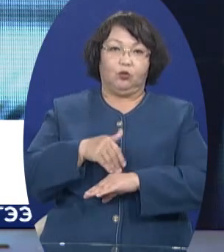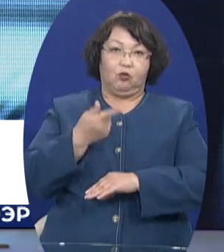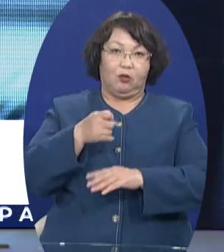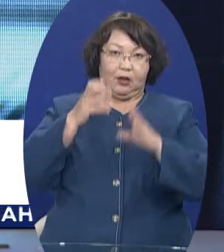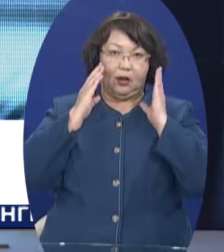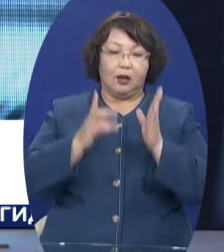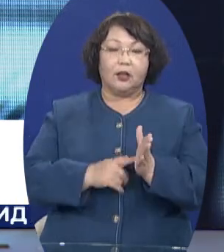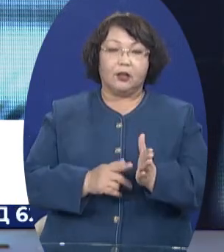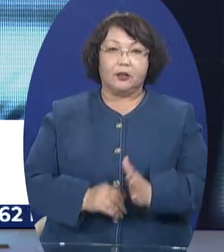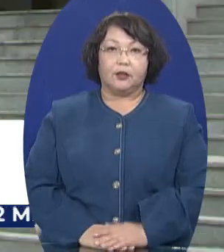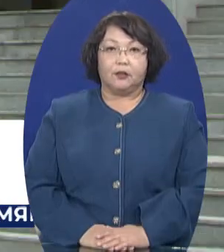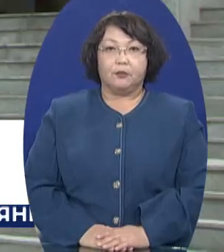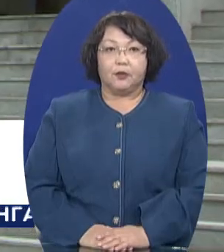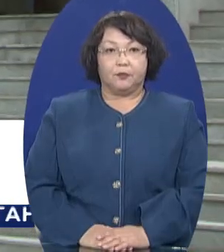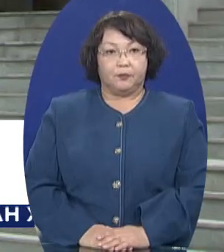мэрэгчлэлтнүүд онцолж байна.